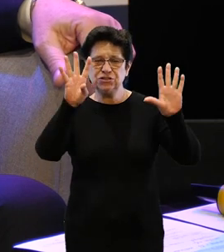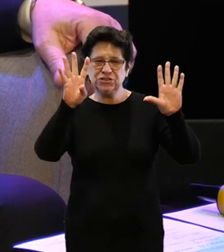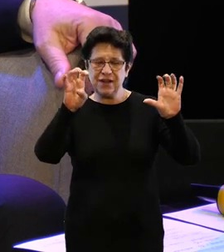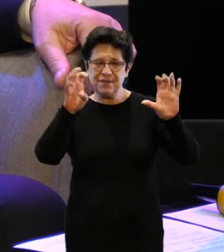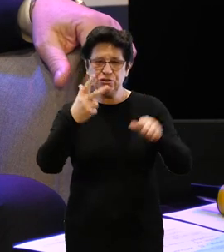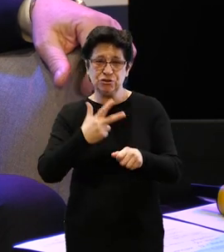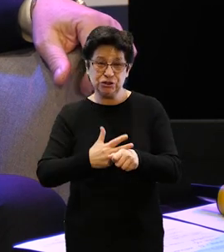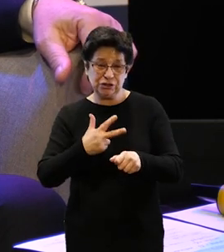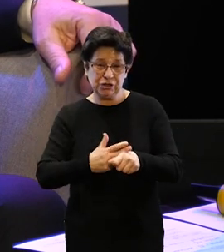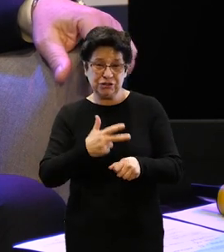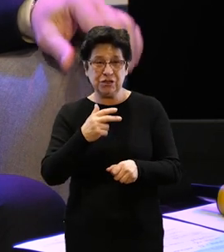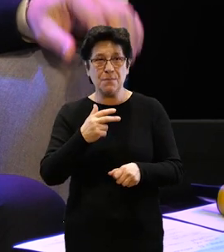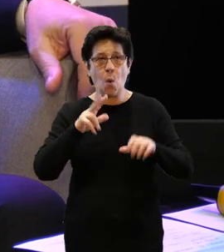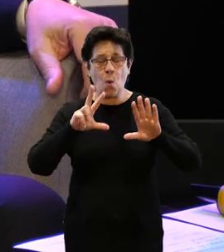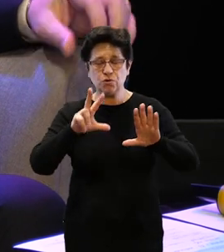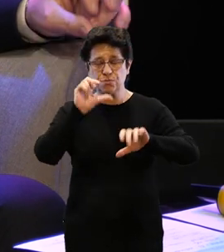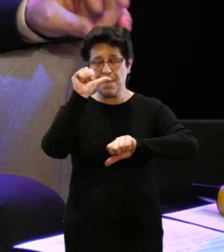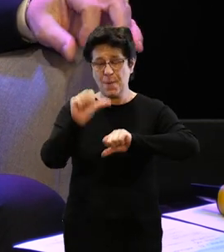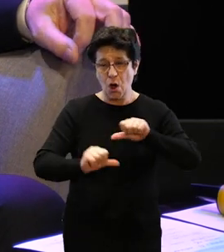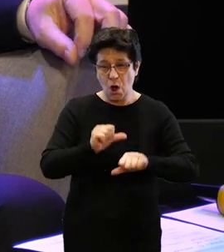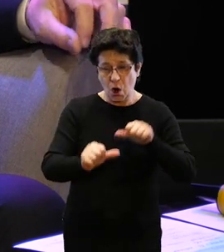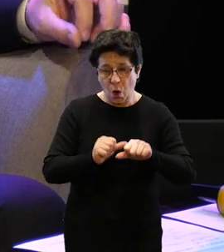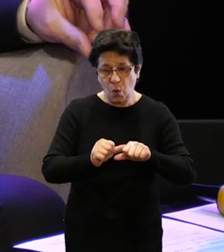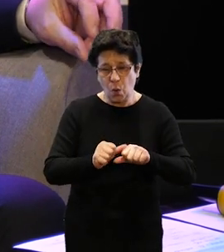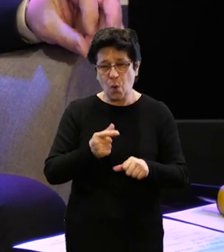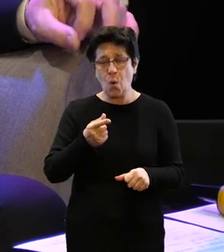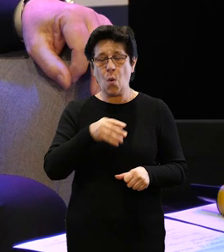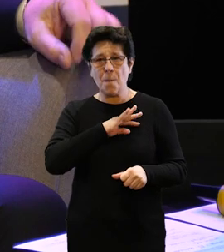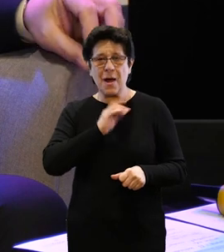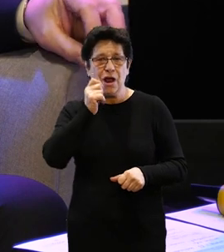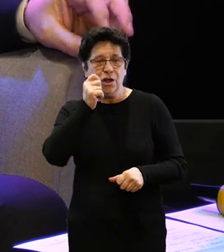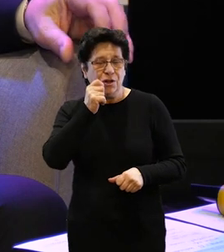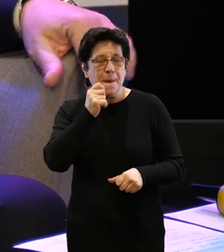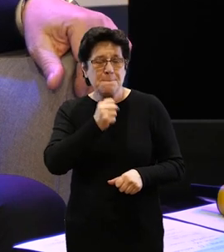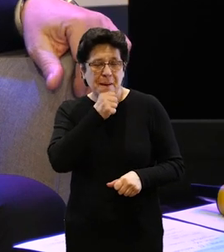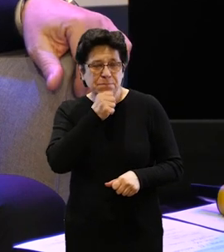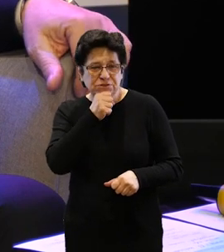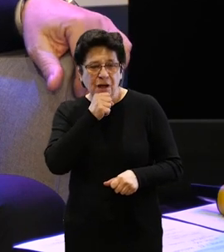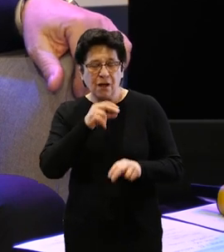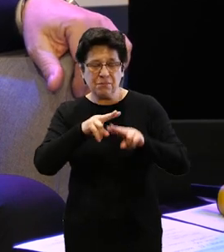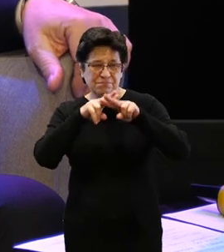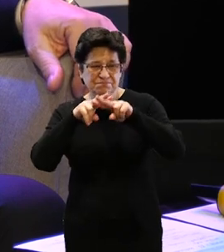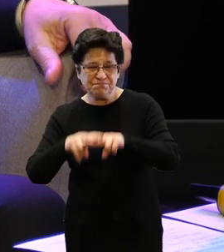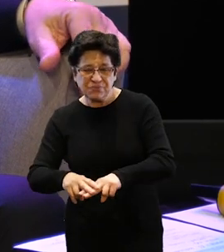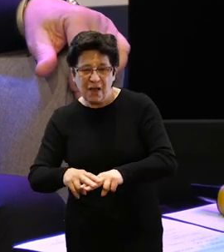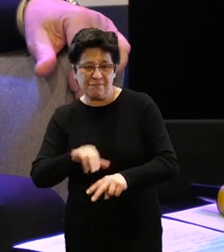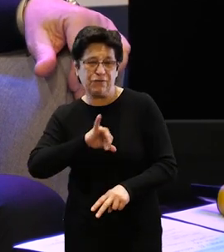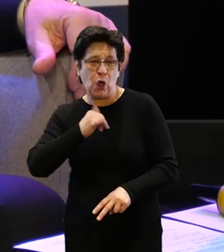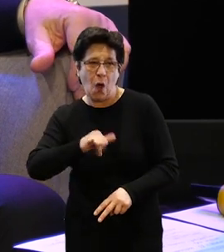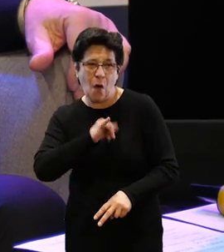51 lat zostawiając wdowę z czwórką małych dzieci Mój tata był najstarszy a